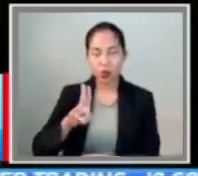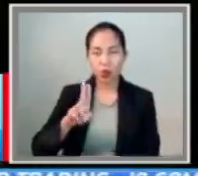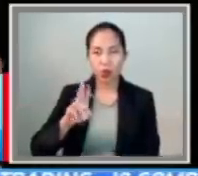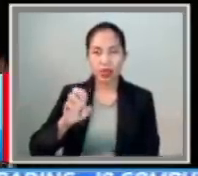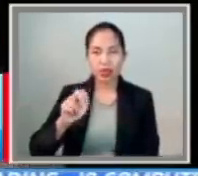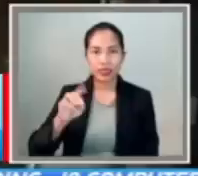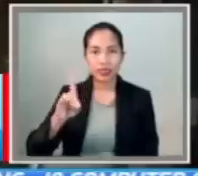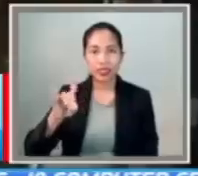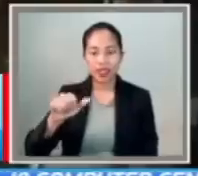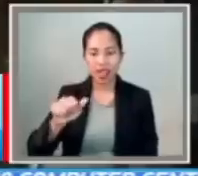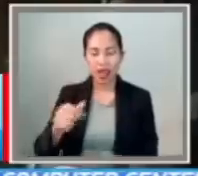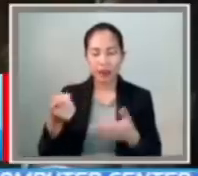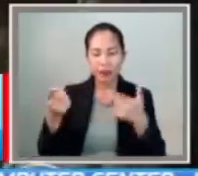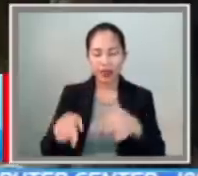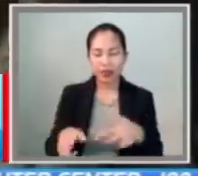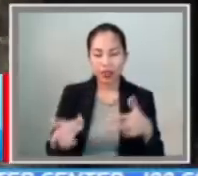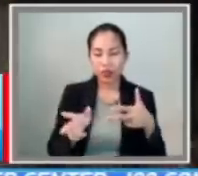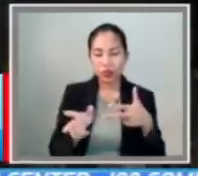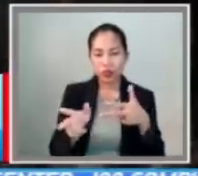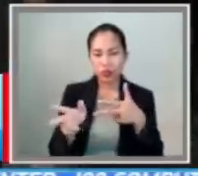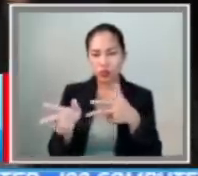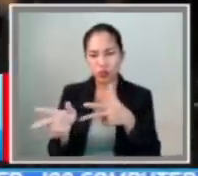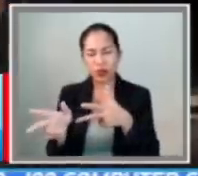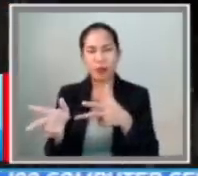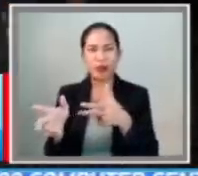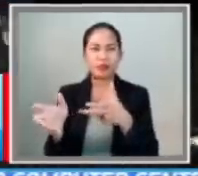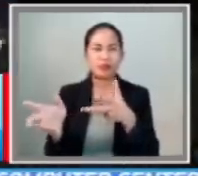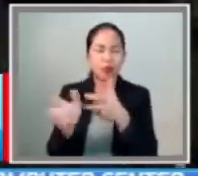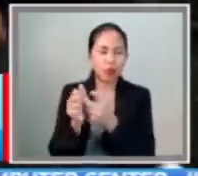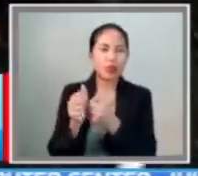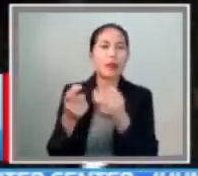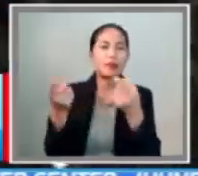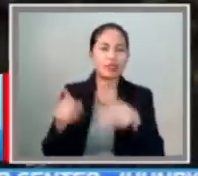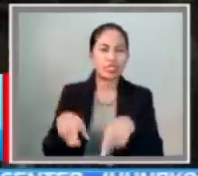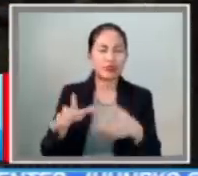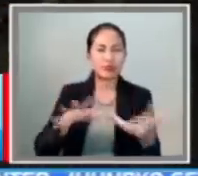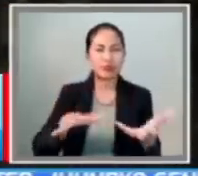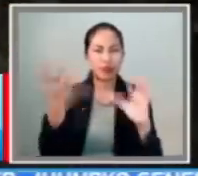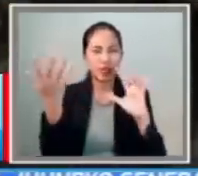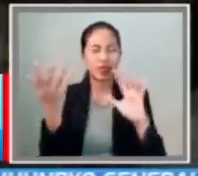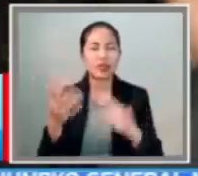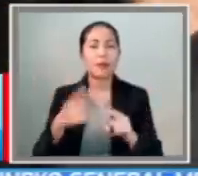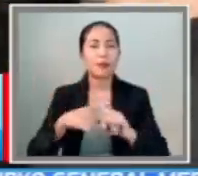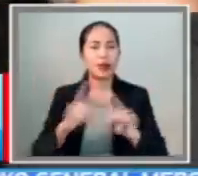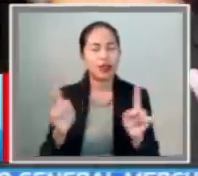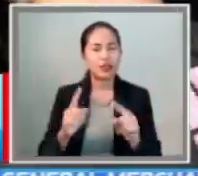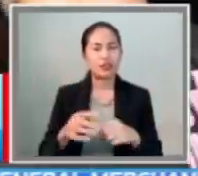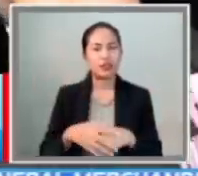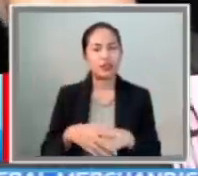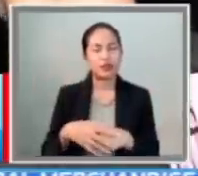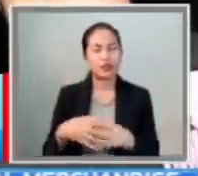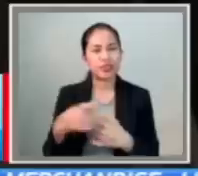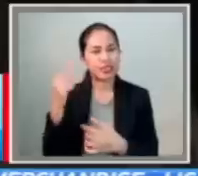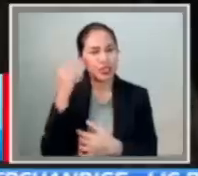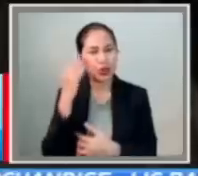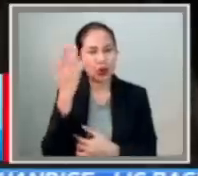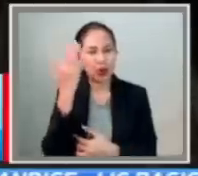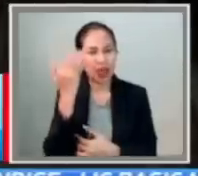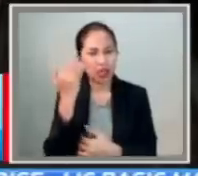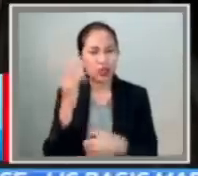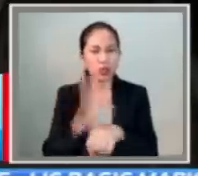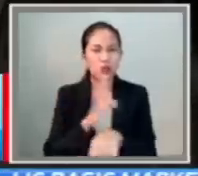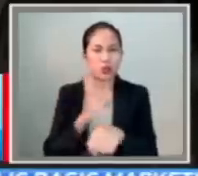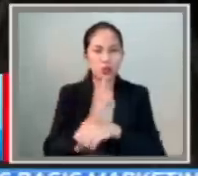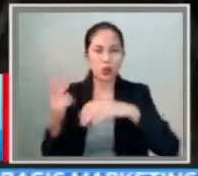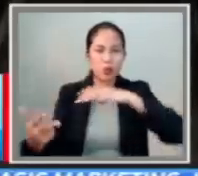nung 2 towing. Ang pinagtataka naman ng traffic enforcer ng Pasay, bakit sa Buendia Flyover idinaan ng trailer? Ngayong bawal